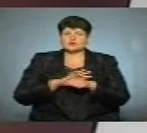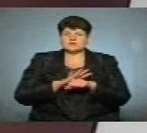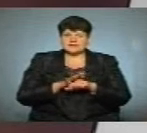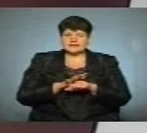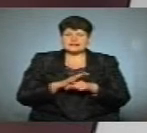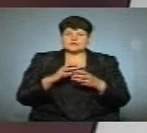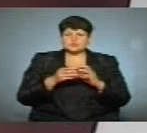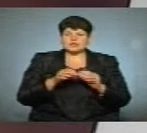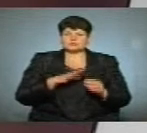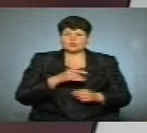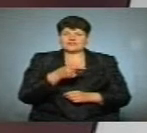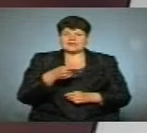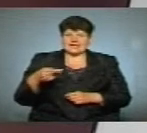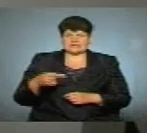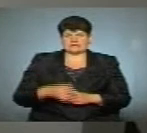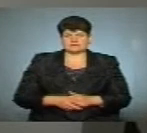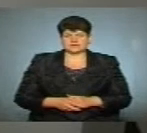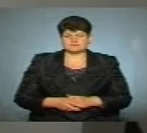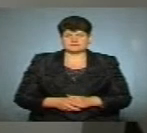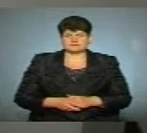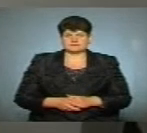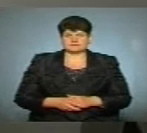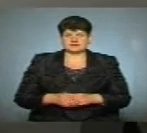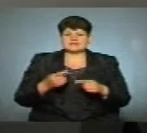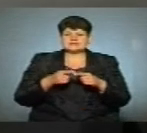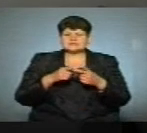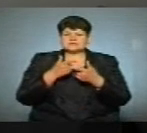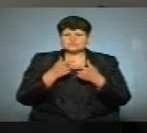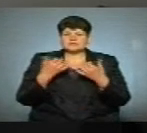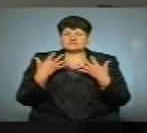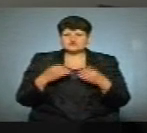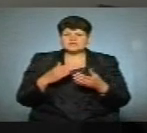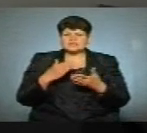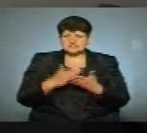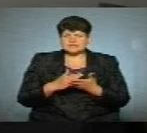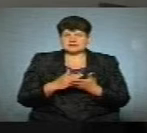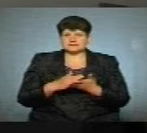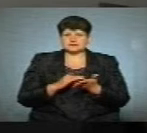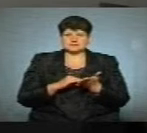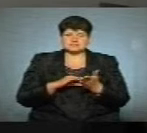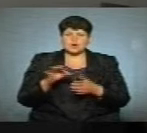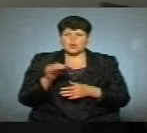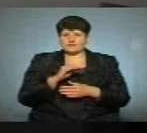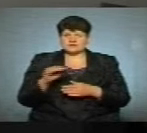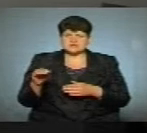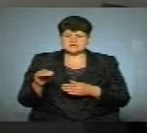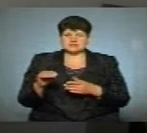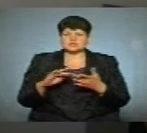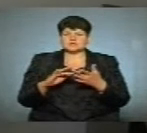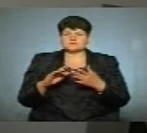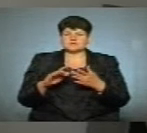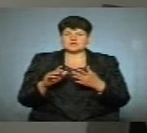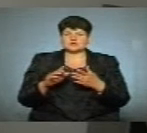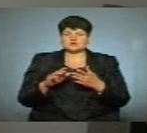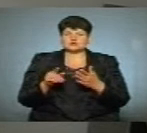результат був негативний. Дана інформація вже є спростована на офіційній сторінці в Фейсбуці